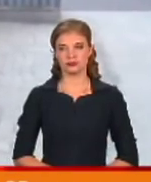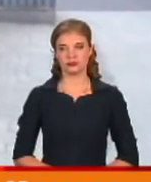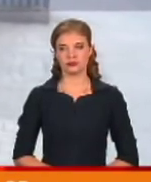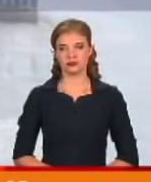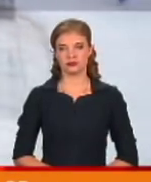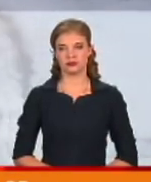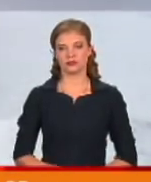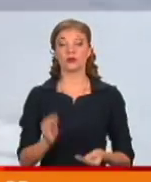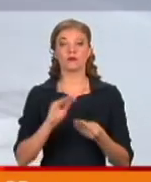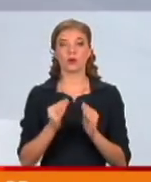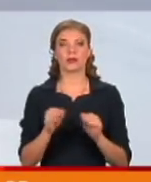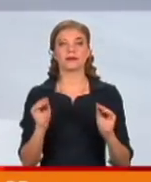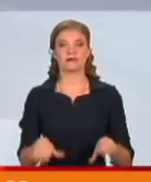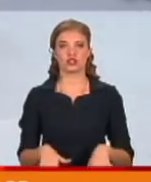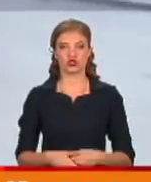Проблема